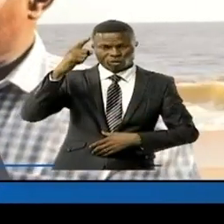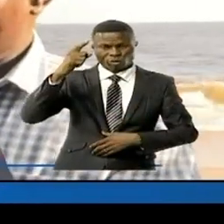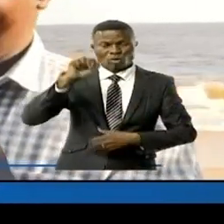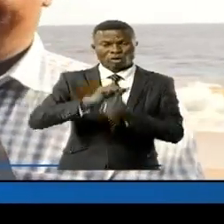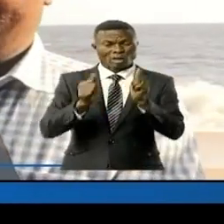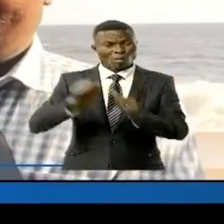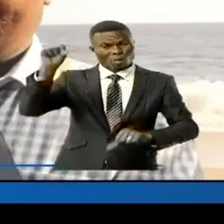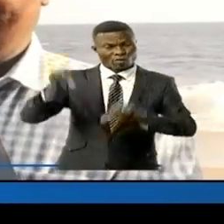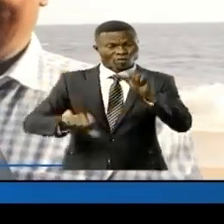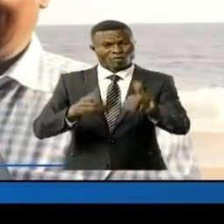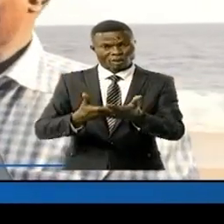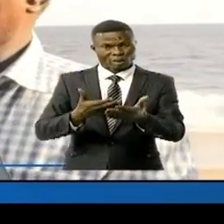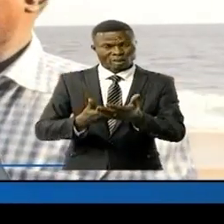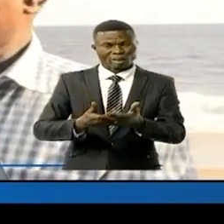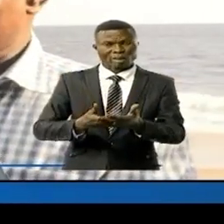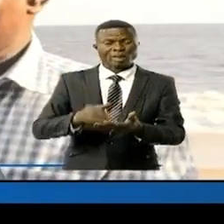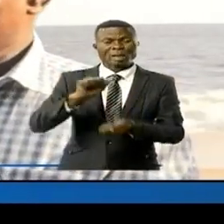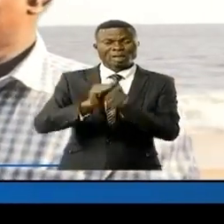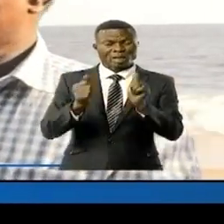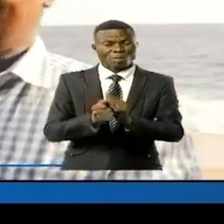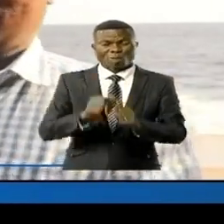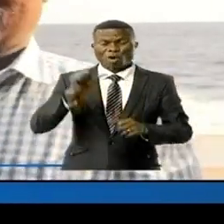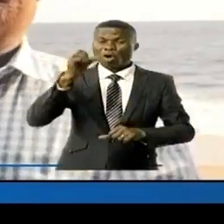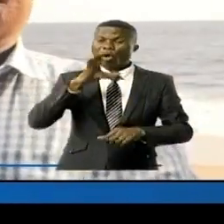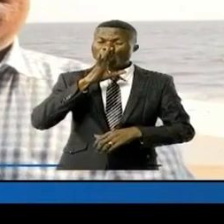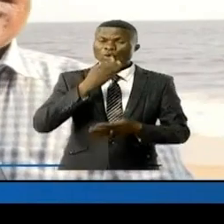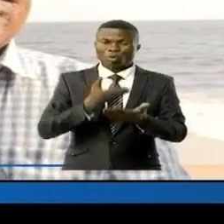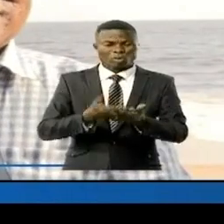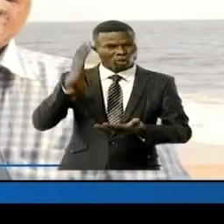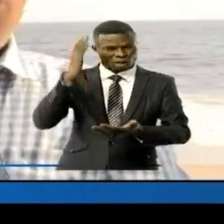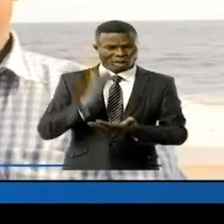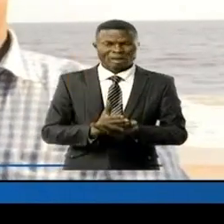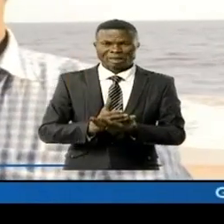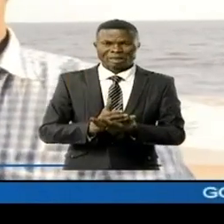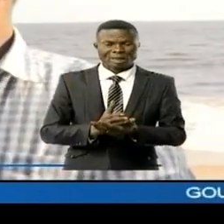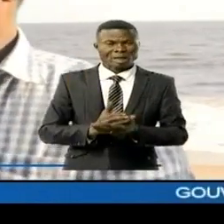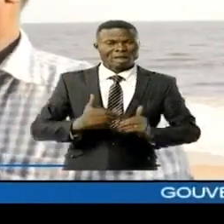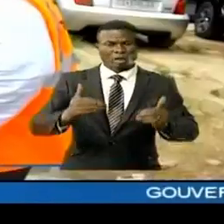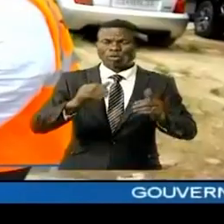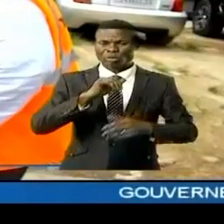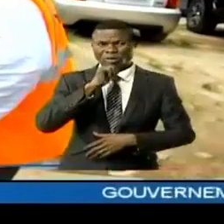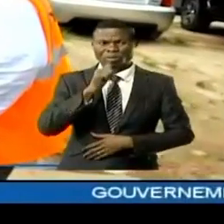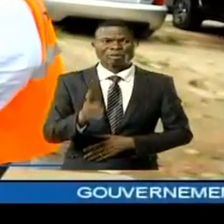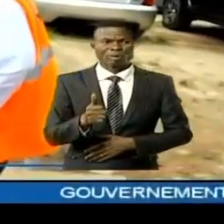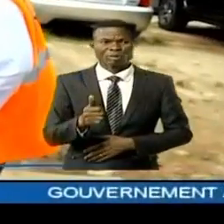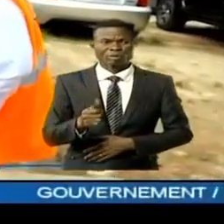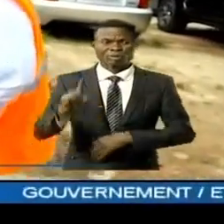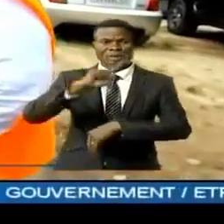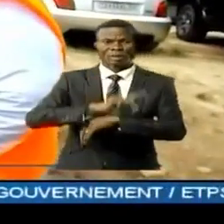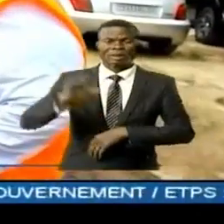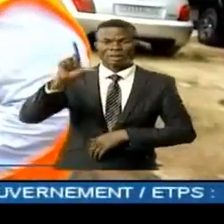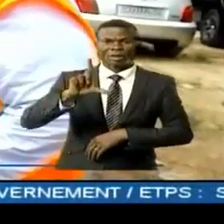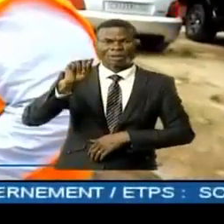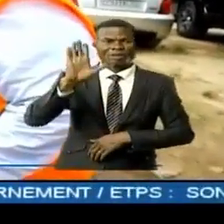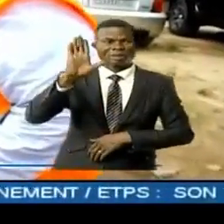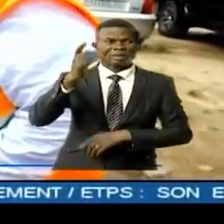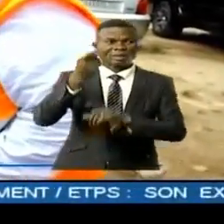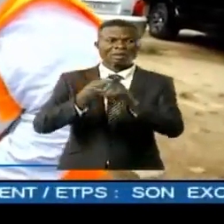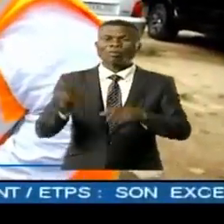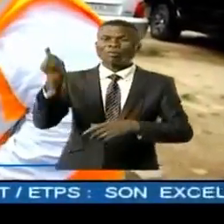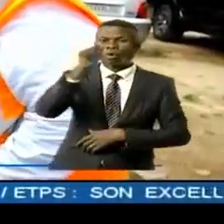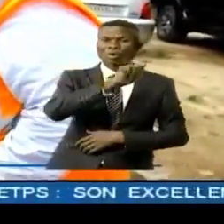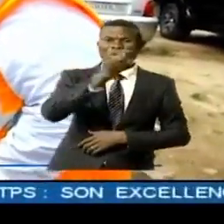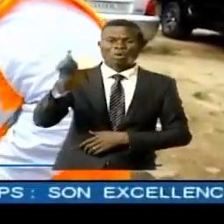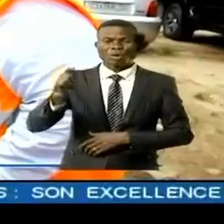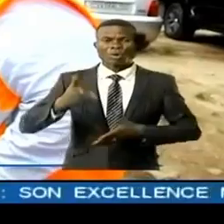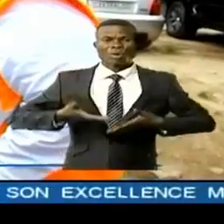méfaits ou que pareil cas les services l'uja la journée du lundi 25 avril était